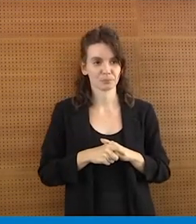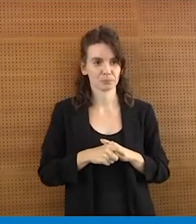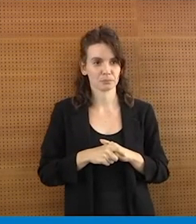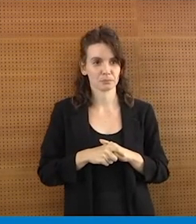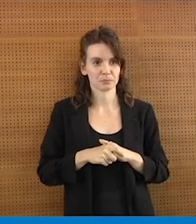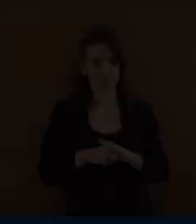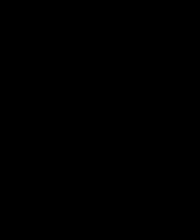Grazie.